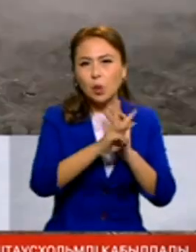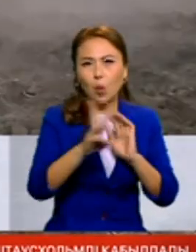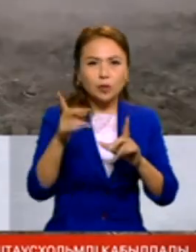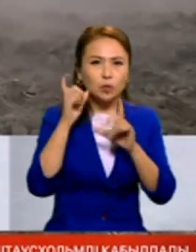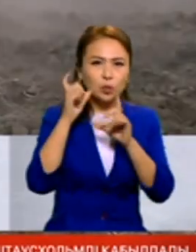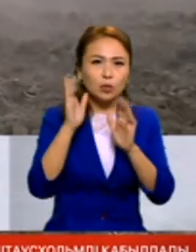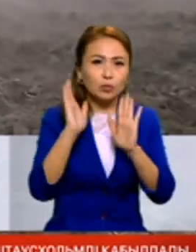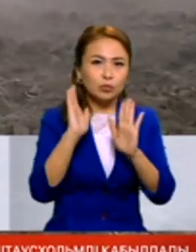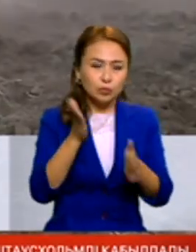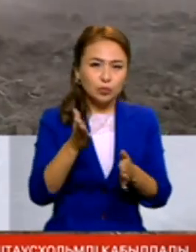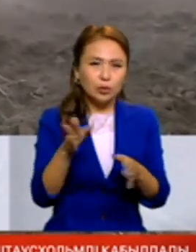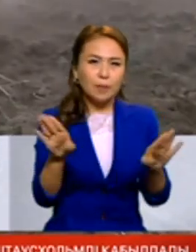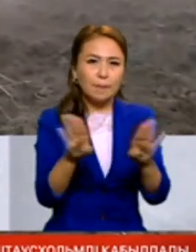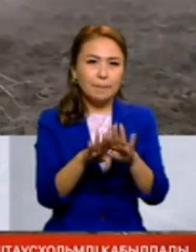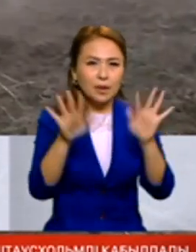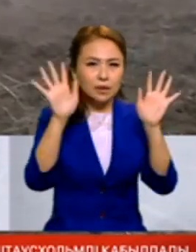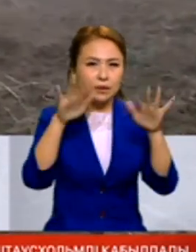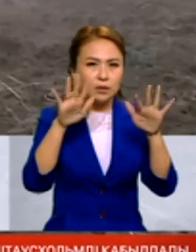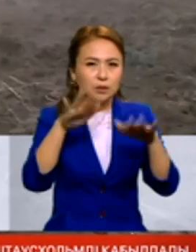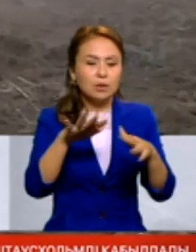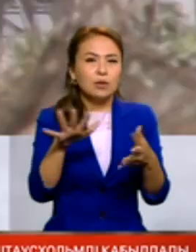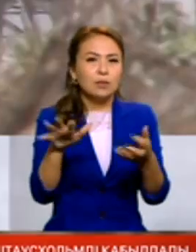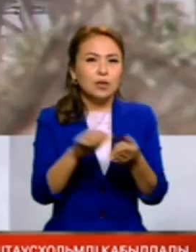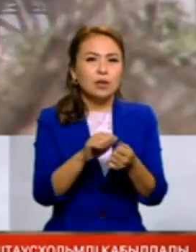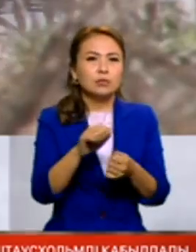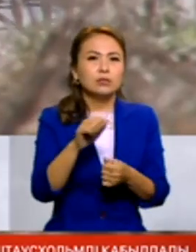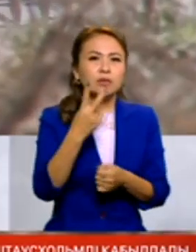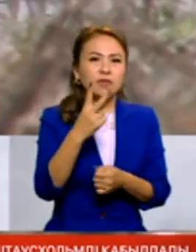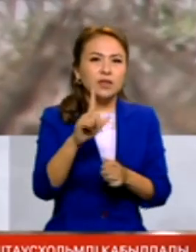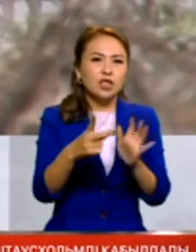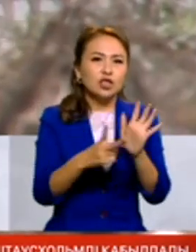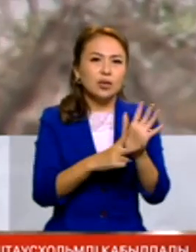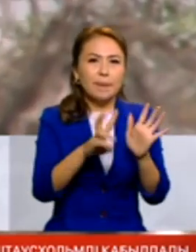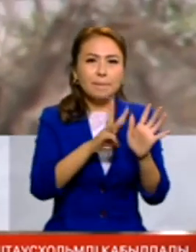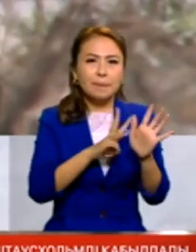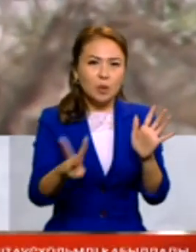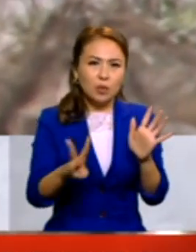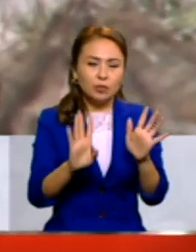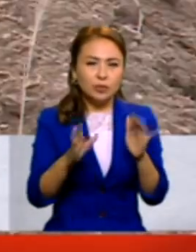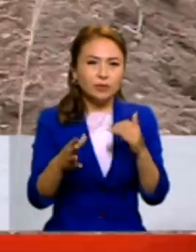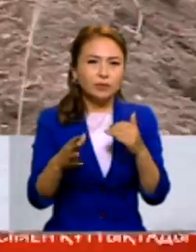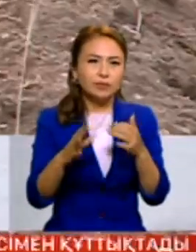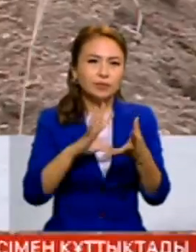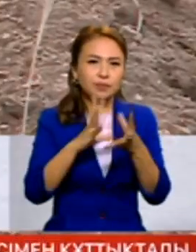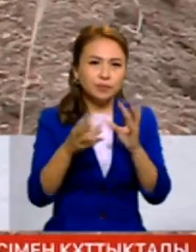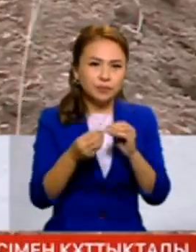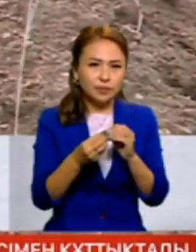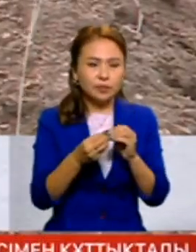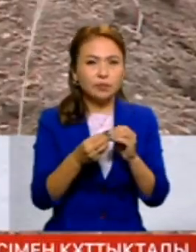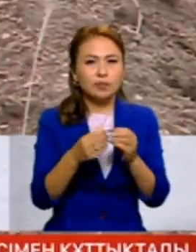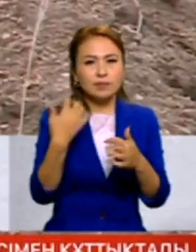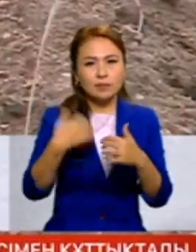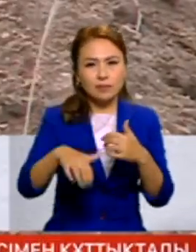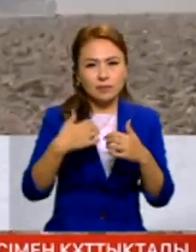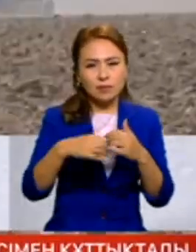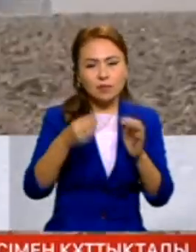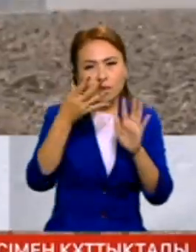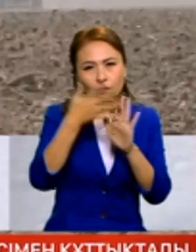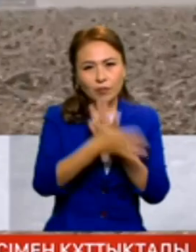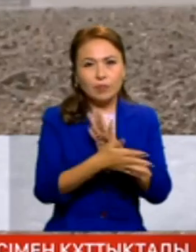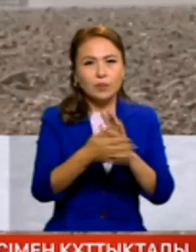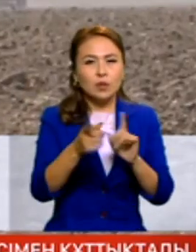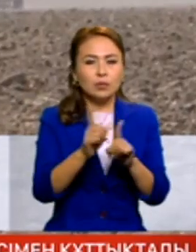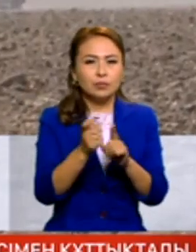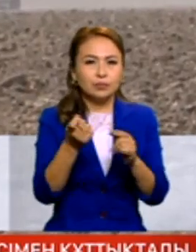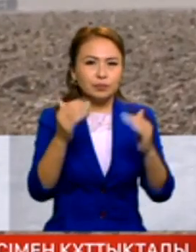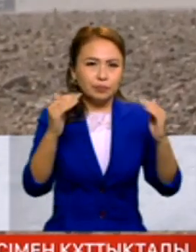түсуі тиіс. Алайда толасы жаңбырдан 2,17 миллион гектарда егін жарамсыз болды. Өнімнің орташа шығымдылығы да